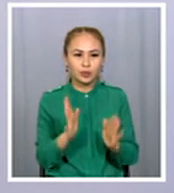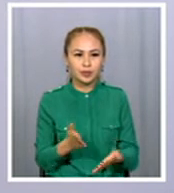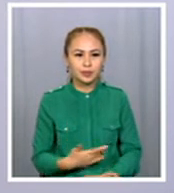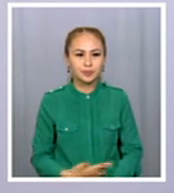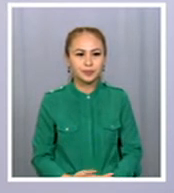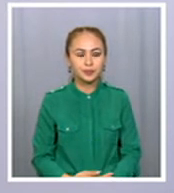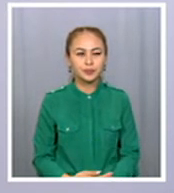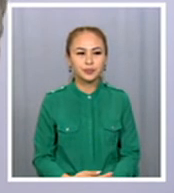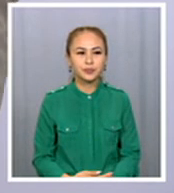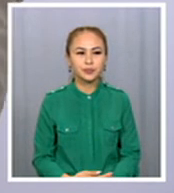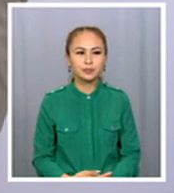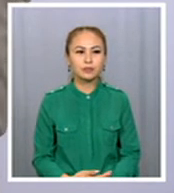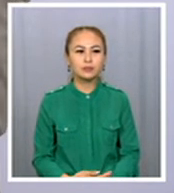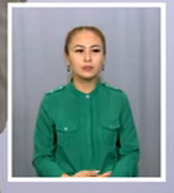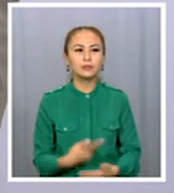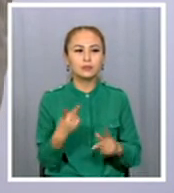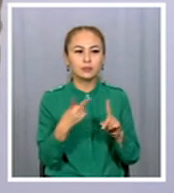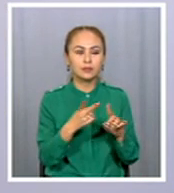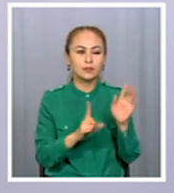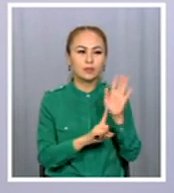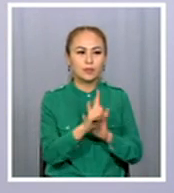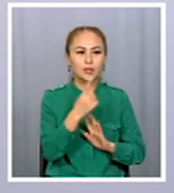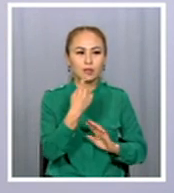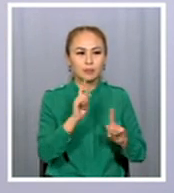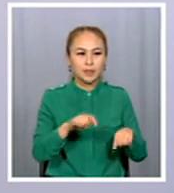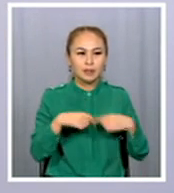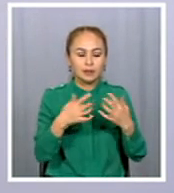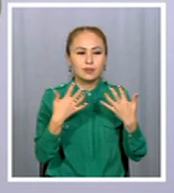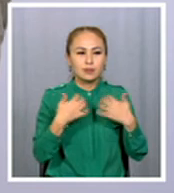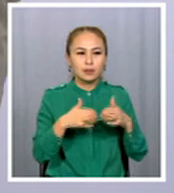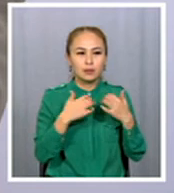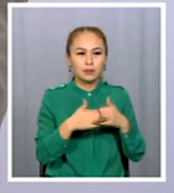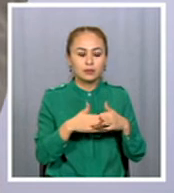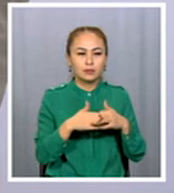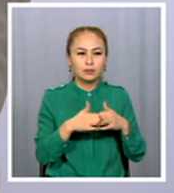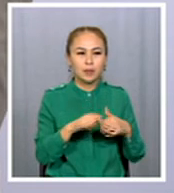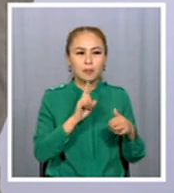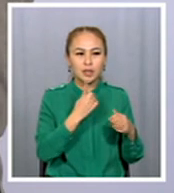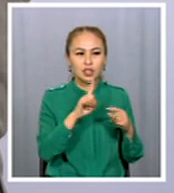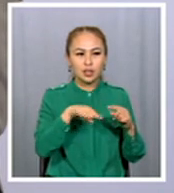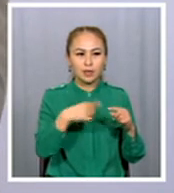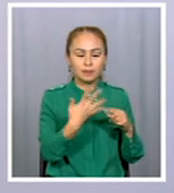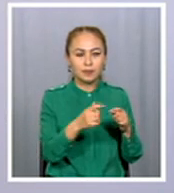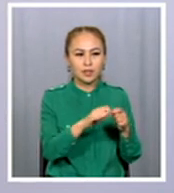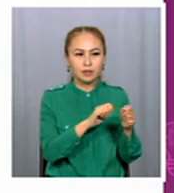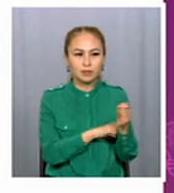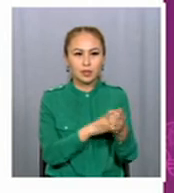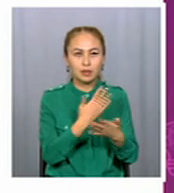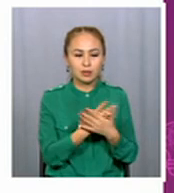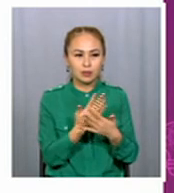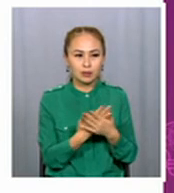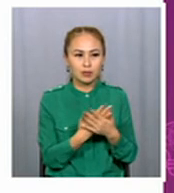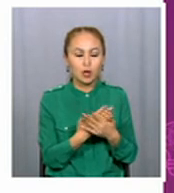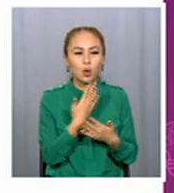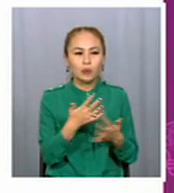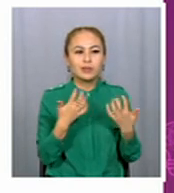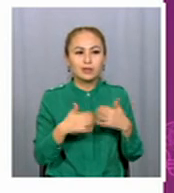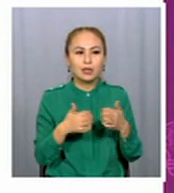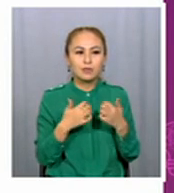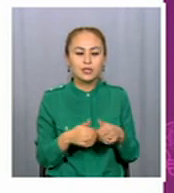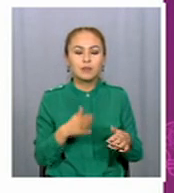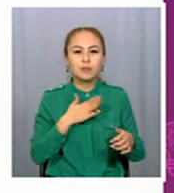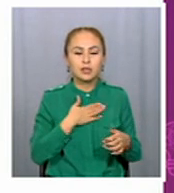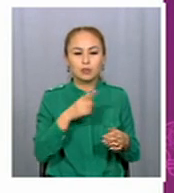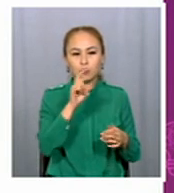Жақсы. Екінші қадам бойынша берілген санды, яғни бізде 1,5 метр деген сан берілген, осы санымызды біздің